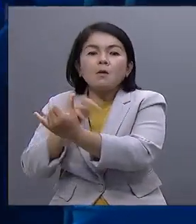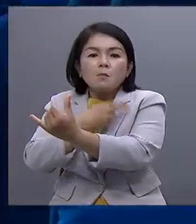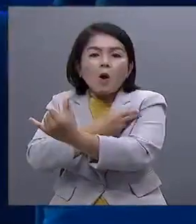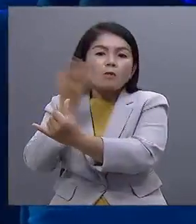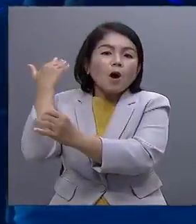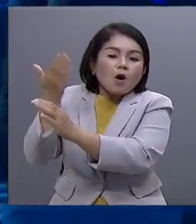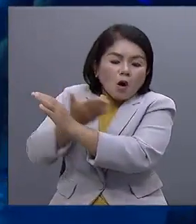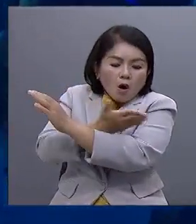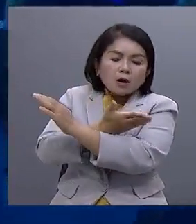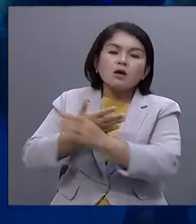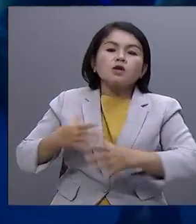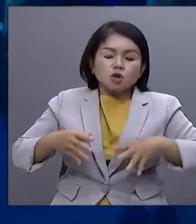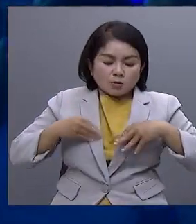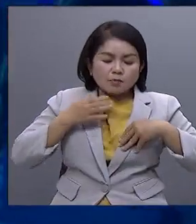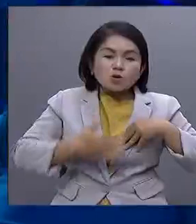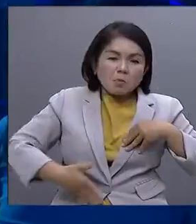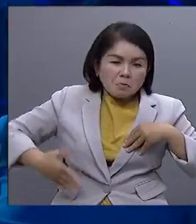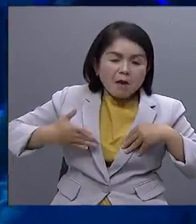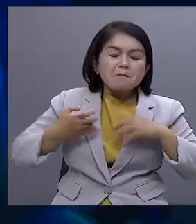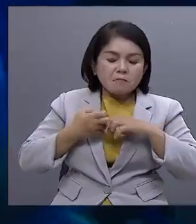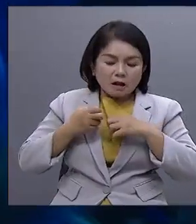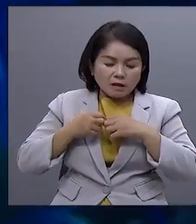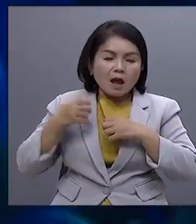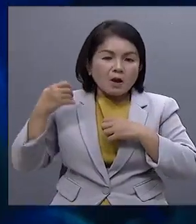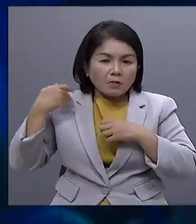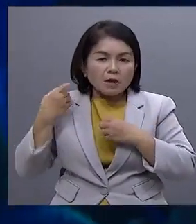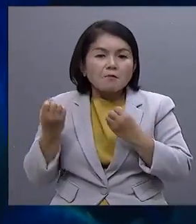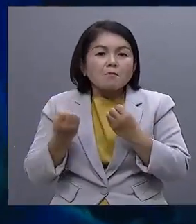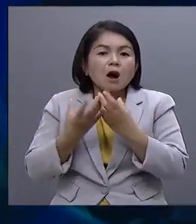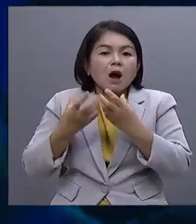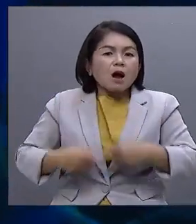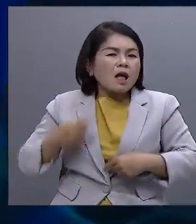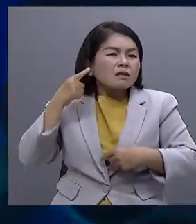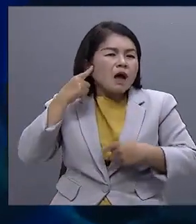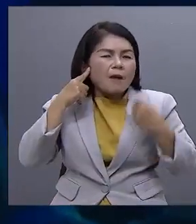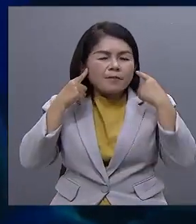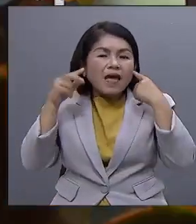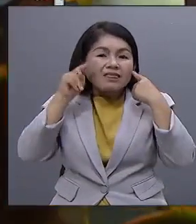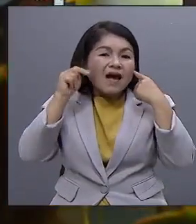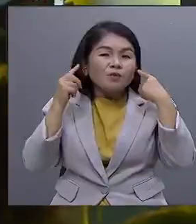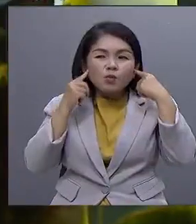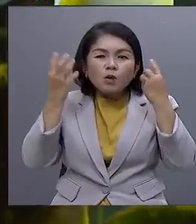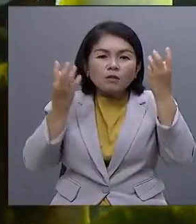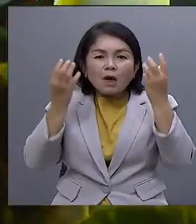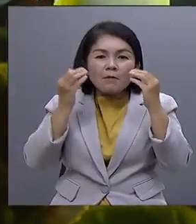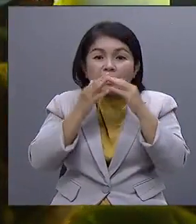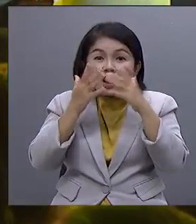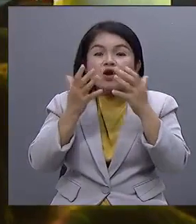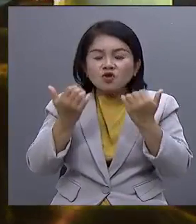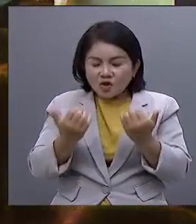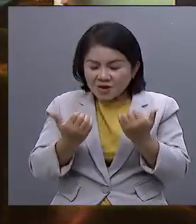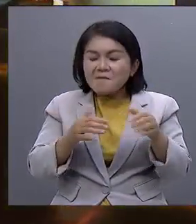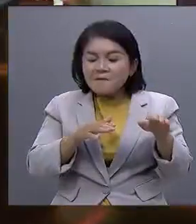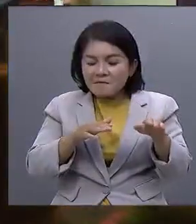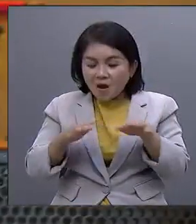คะว่ามีปัญหาสุขภาพอยู่บ้างทั้งปัญหาต่อมลูกหมากและน้ำในหูไม่เท่ากันแต่ยืนยันว่าตอนนี้พร้อมมากค่ะ